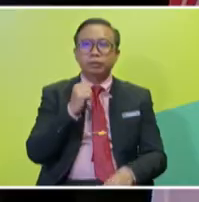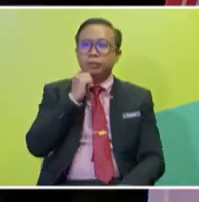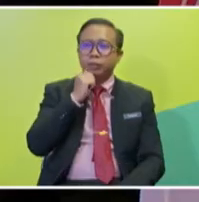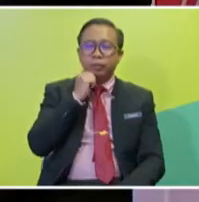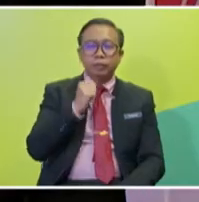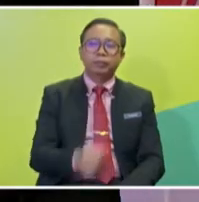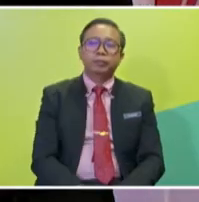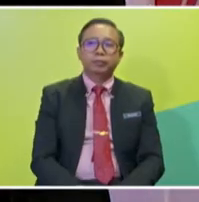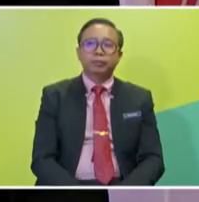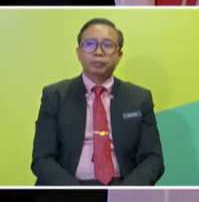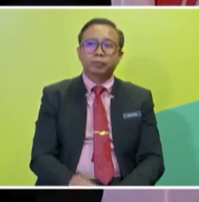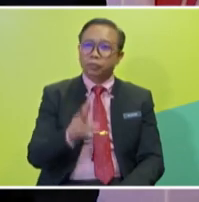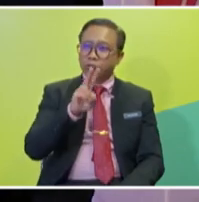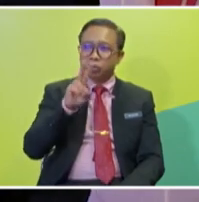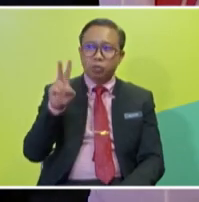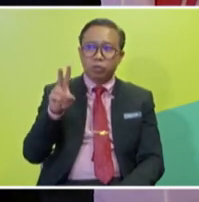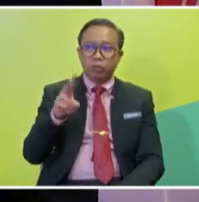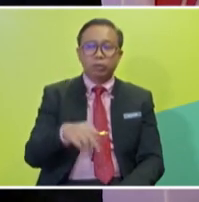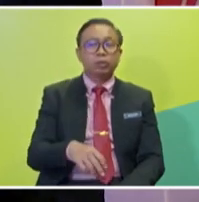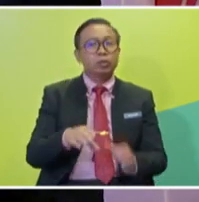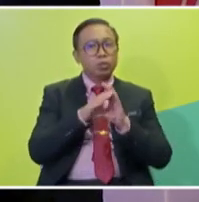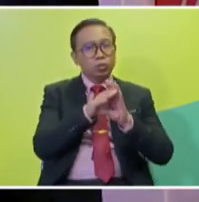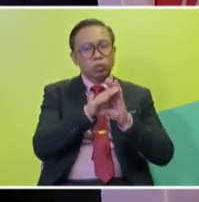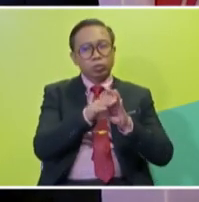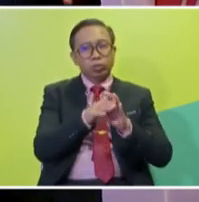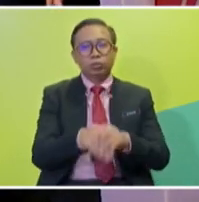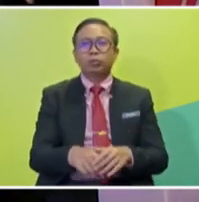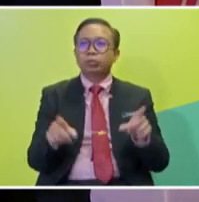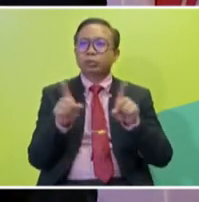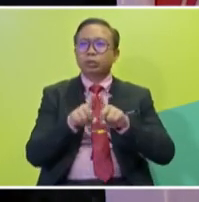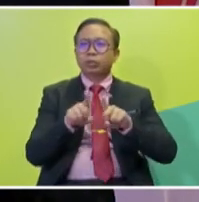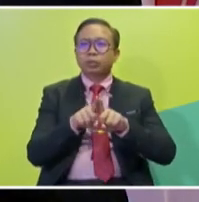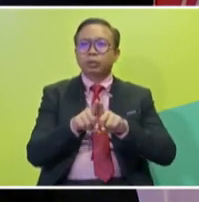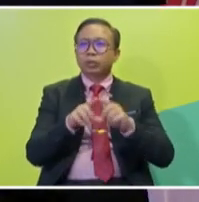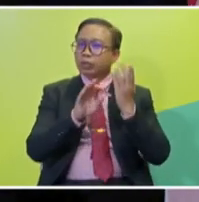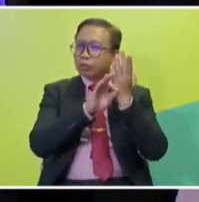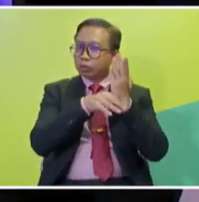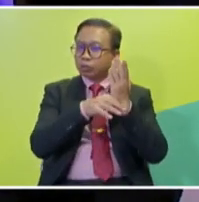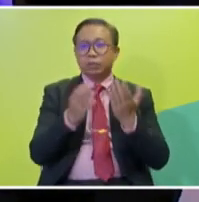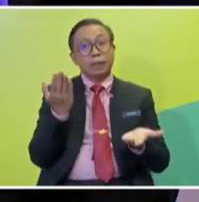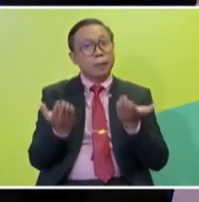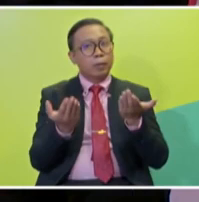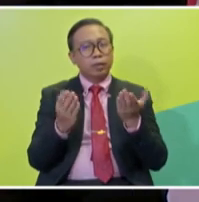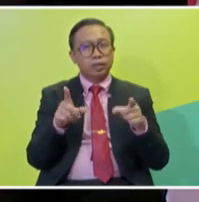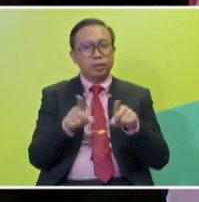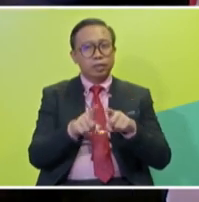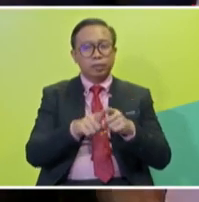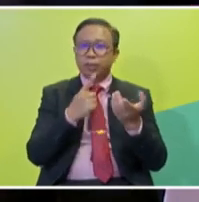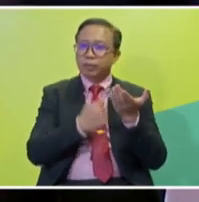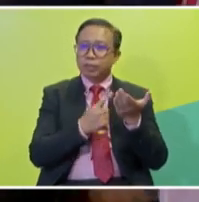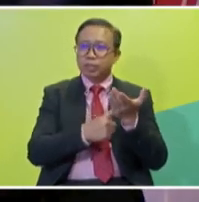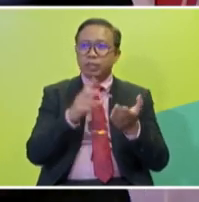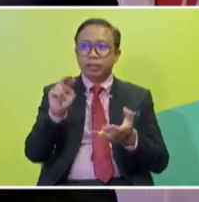inilah kedua-duanya bertanduk ini sebagai contoh yang mempunyai persamaan fungsinya pun mungkin nanti sama kita akan bincangkan